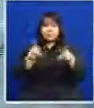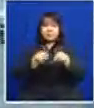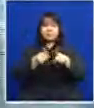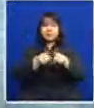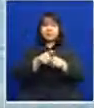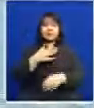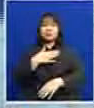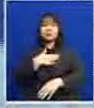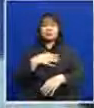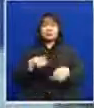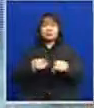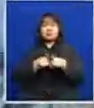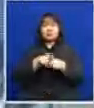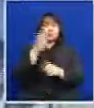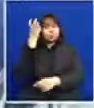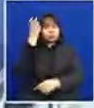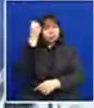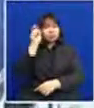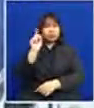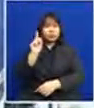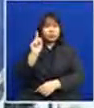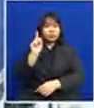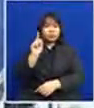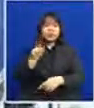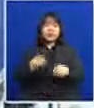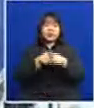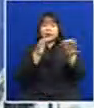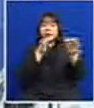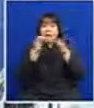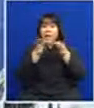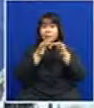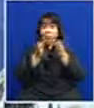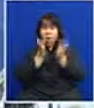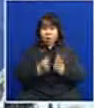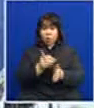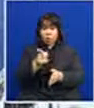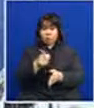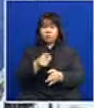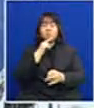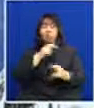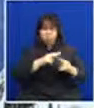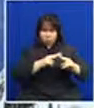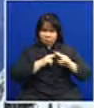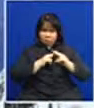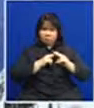มมักจะใช้คอนเซปต์กับเวลาอธิบายลูกค้าคือ